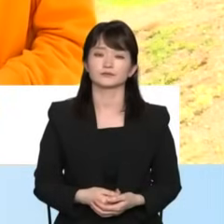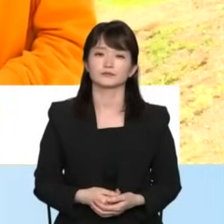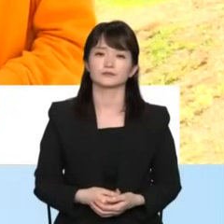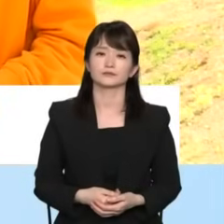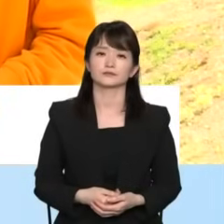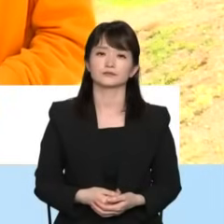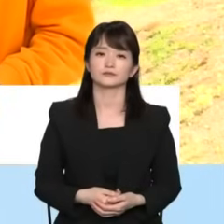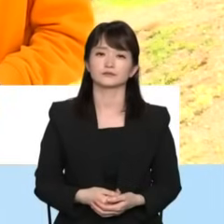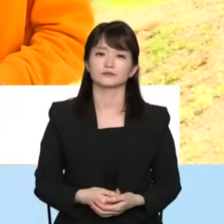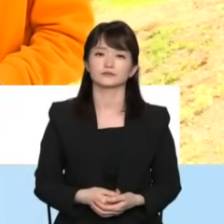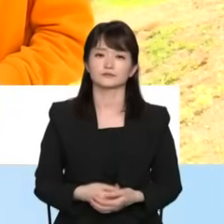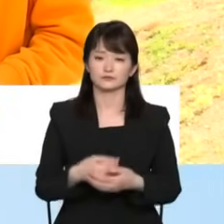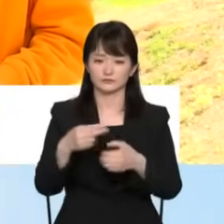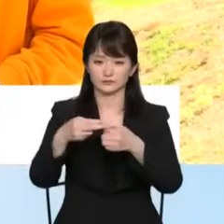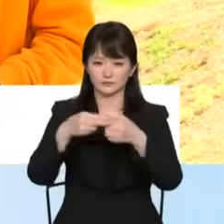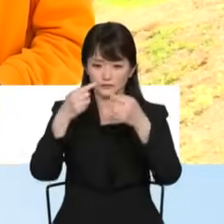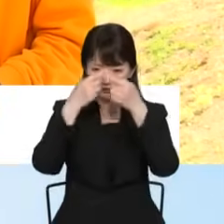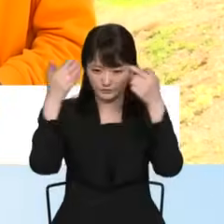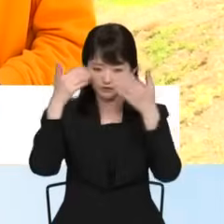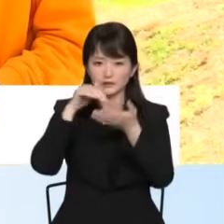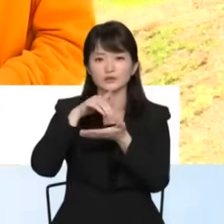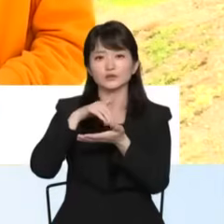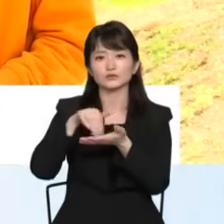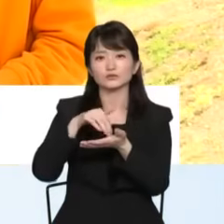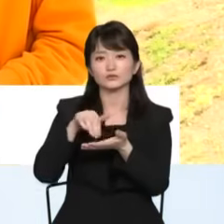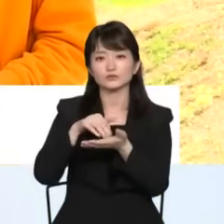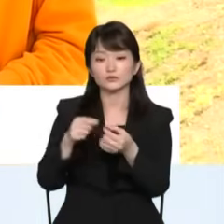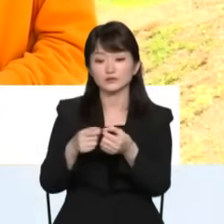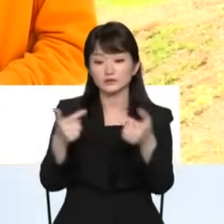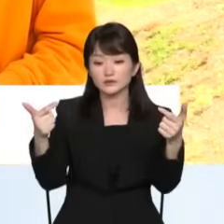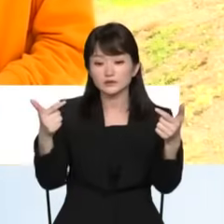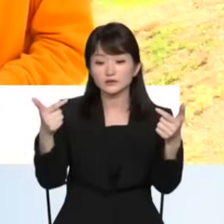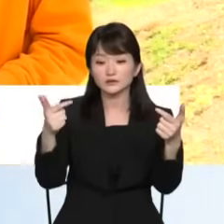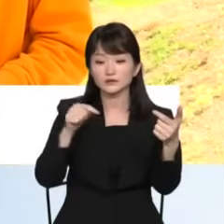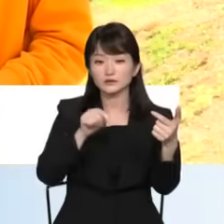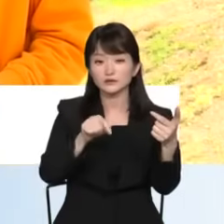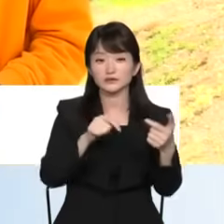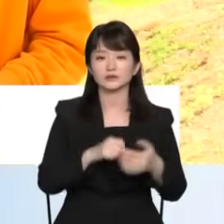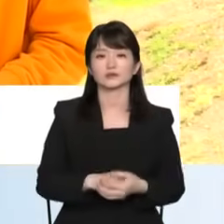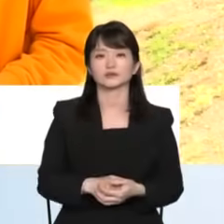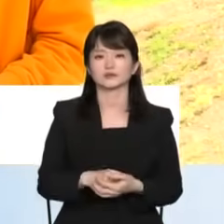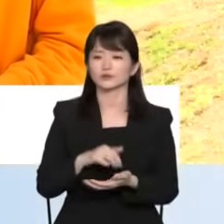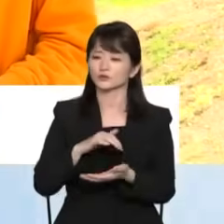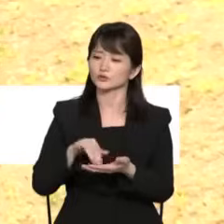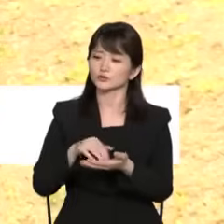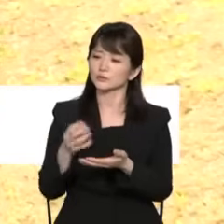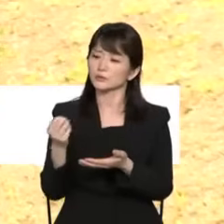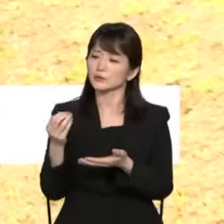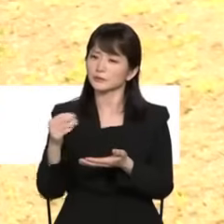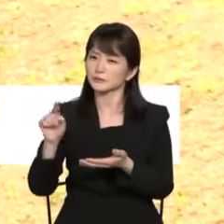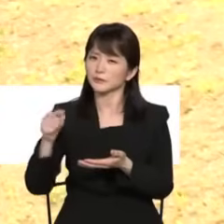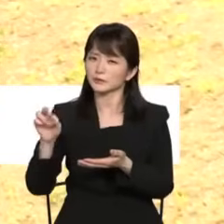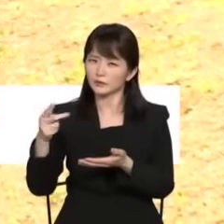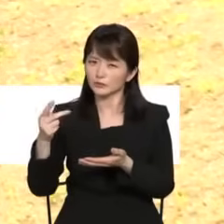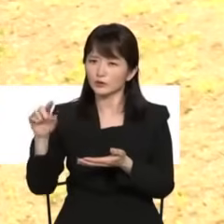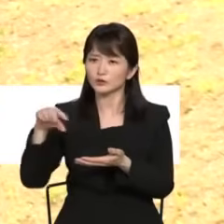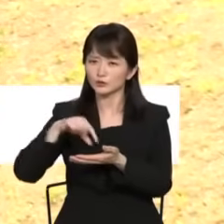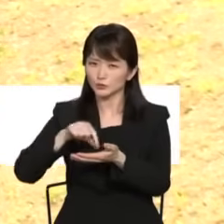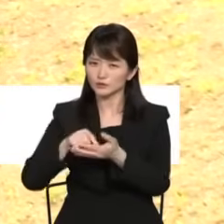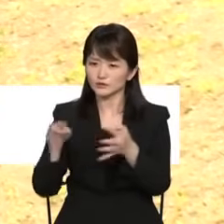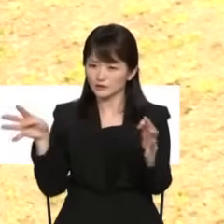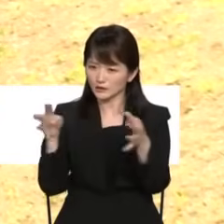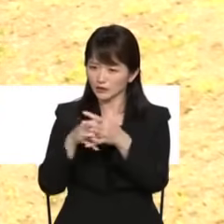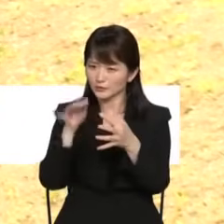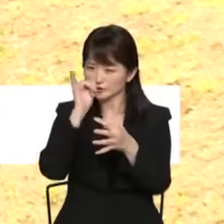저는 증원 규모에 있어가지고는 당연히 뭐 200명 선에서는 협의를 할 수 있다는 입장이지만요. 그것이 실제로